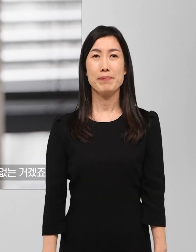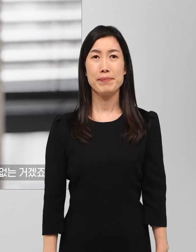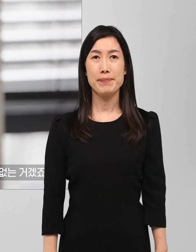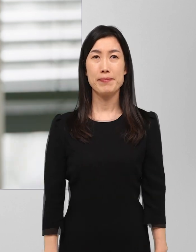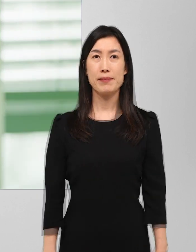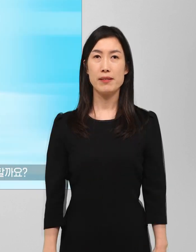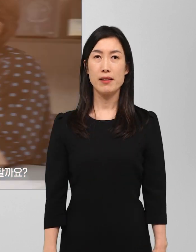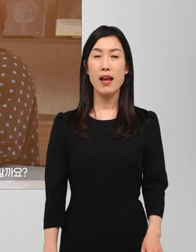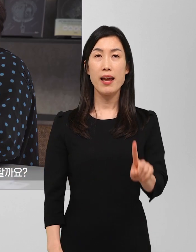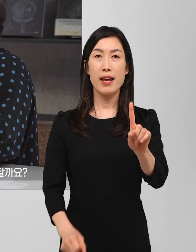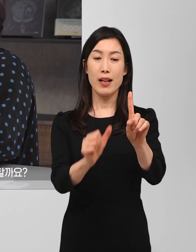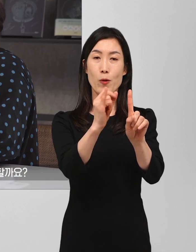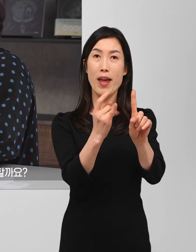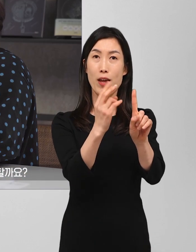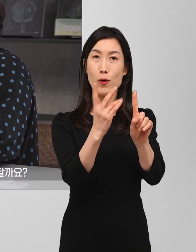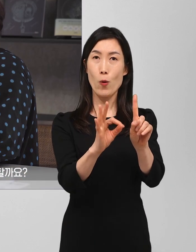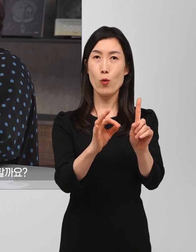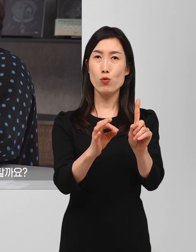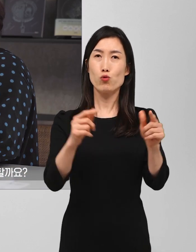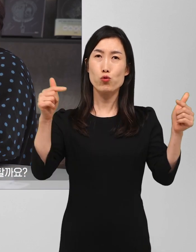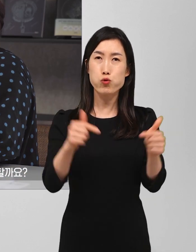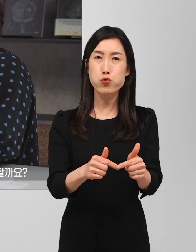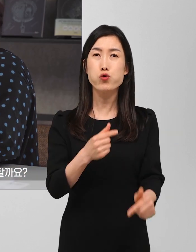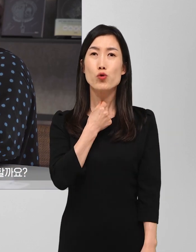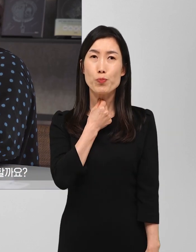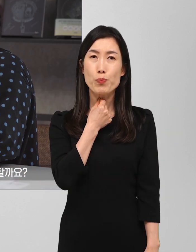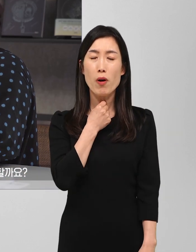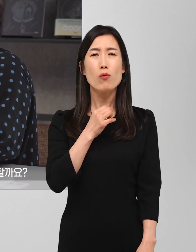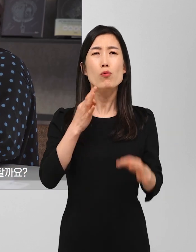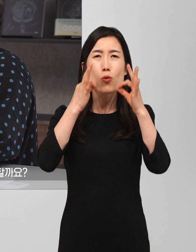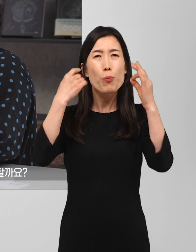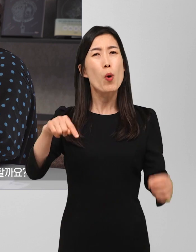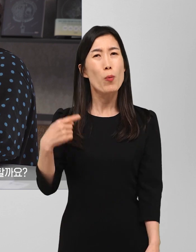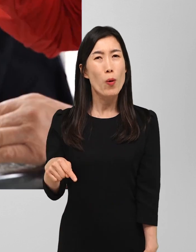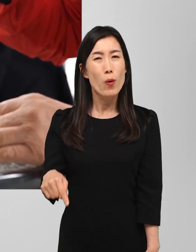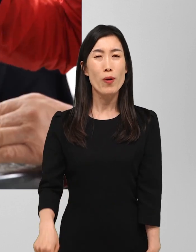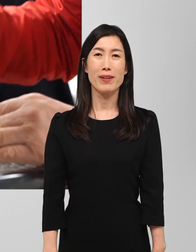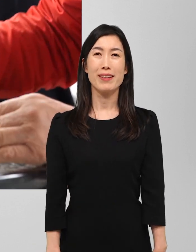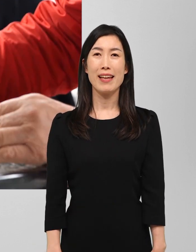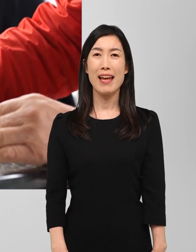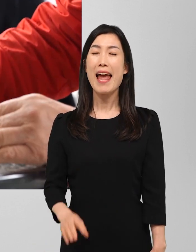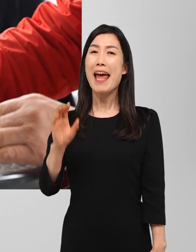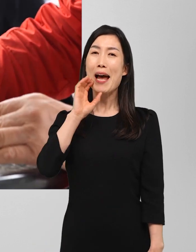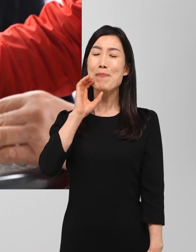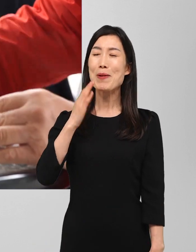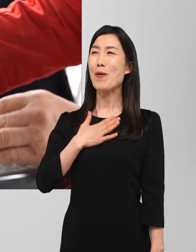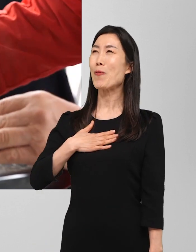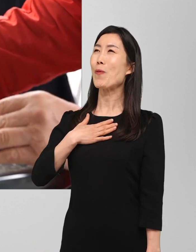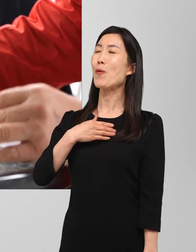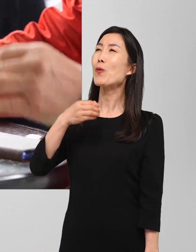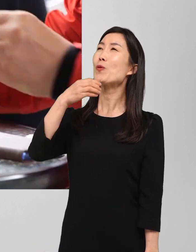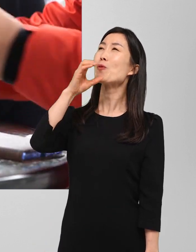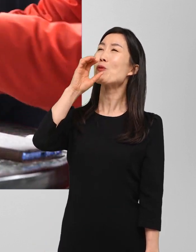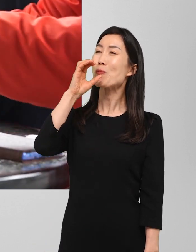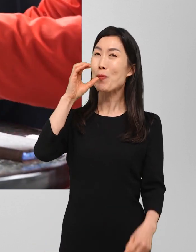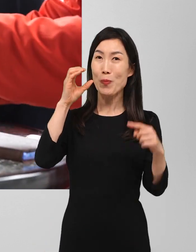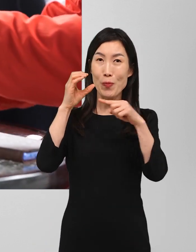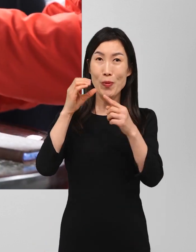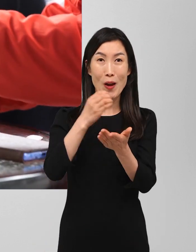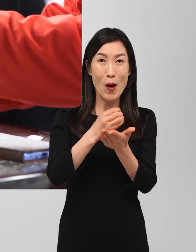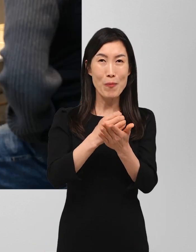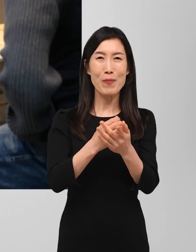없는 거겠죠. 우리가 일회용품을 줄이기 위해서 그럼 어떤 노력을 해야 될까요? 우리가 카페에서 낭만적으로 마시고 있는